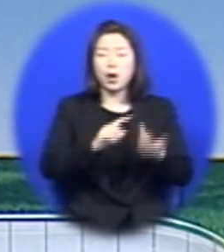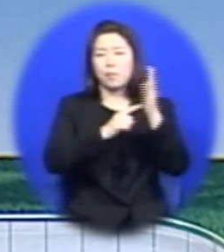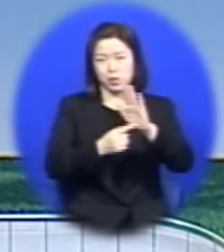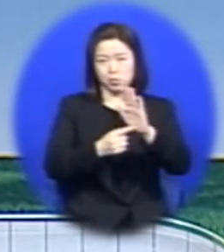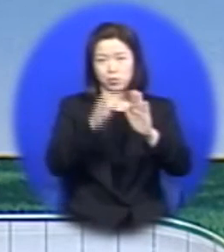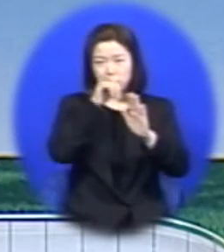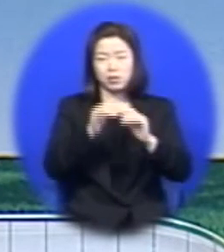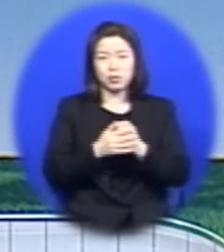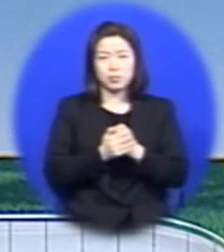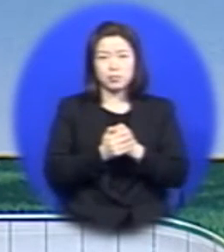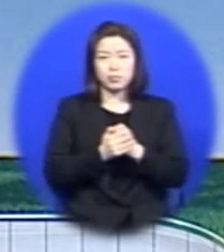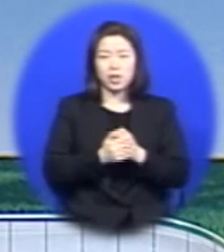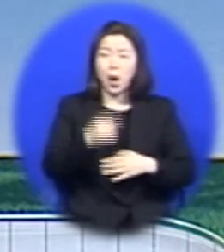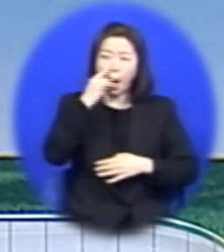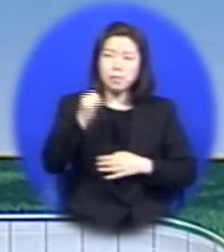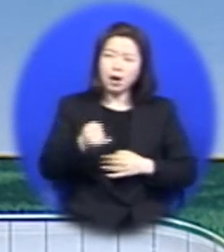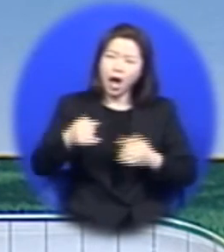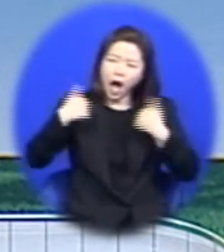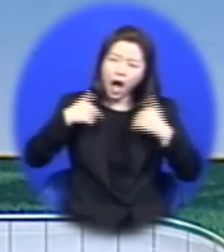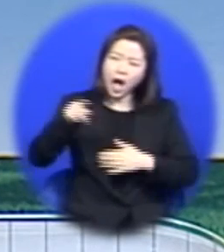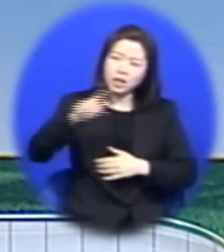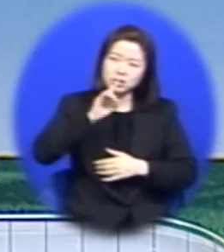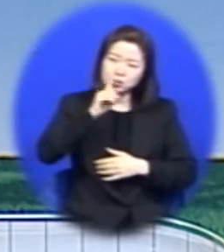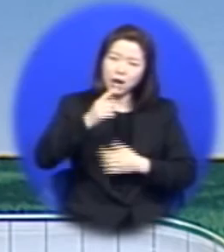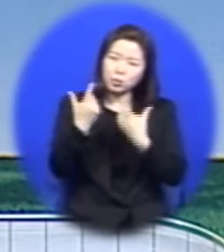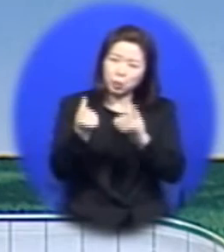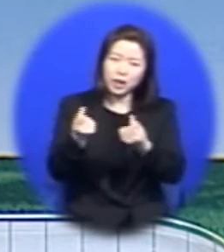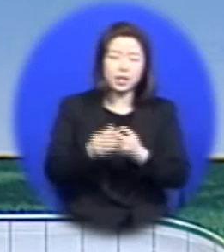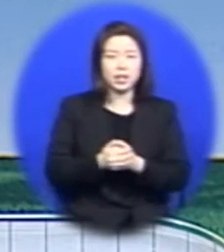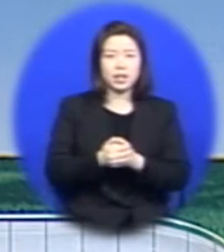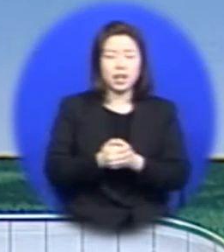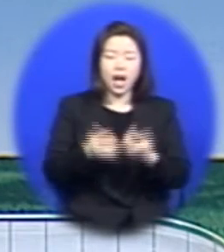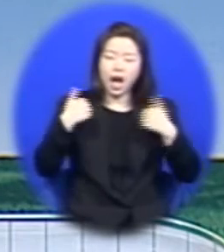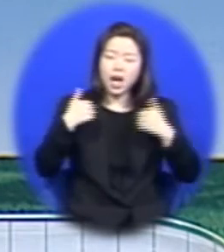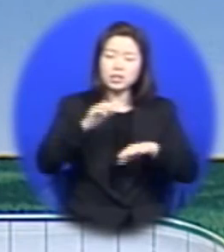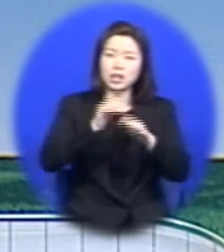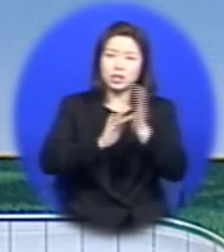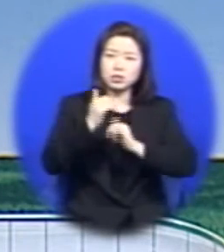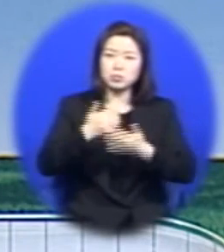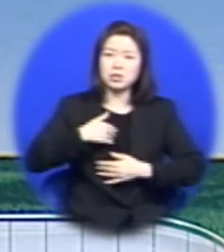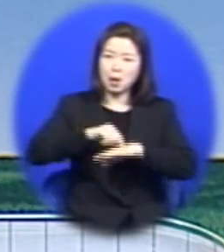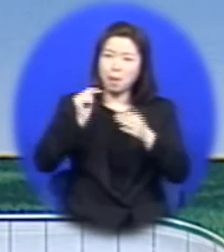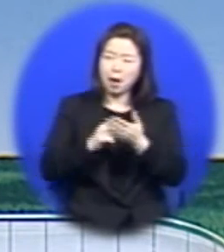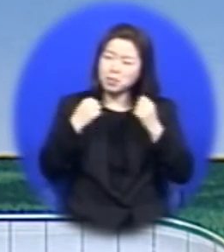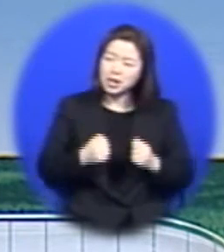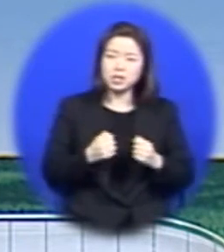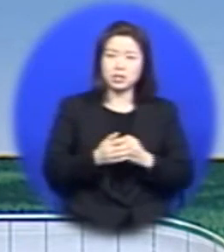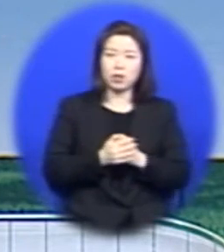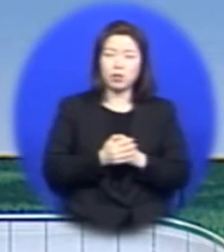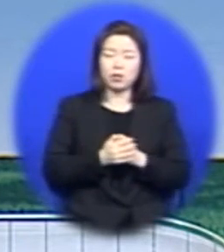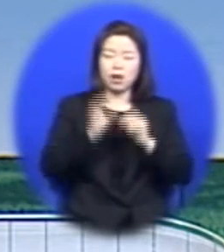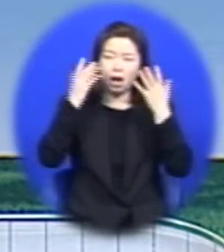하더래요. 엄마는 맨날 그 말만 해. 맨날 예수님이 내 마음에 계시다고. 아이는